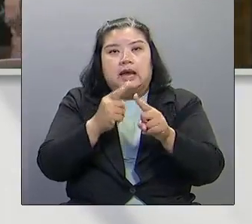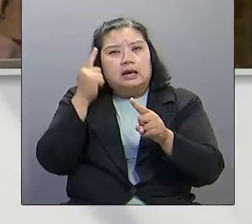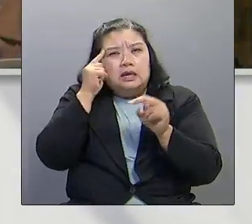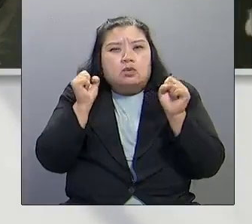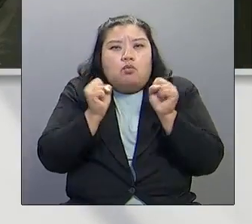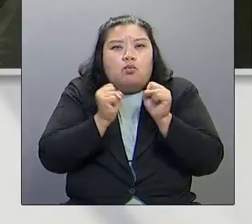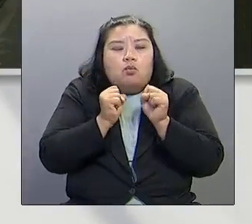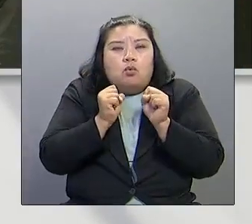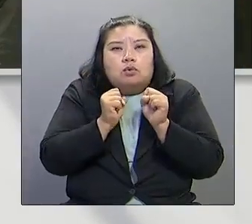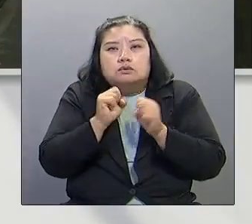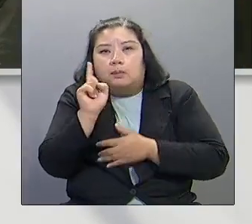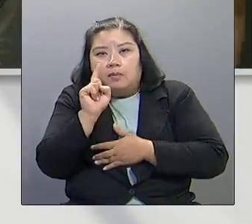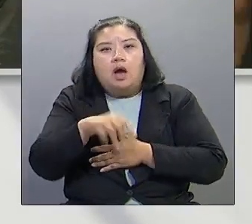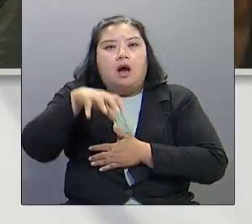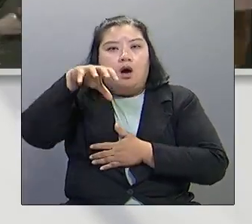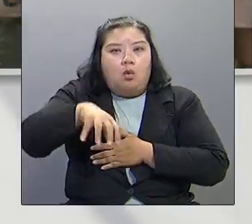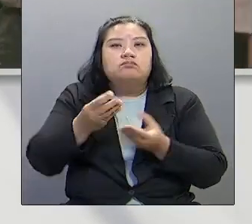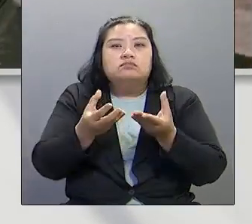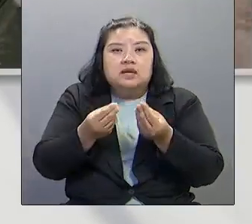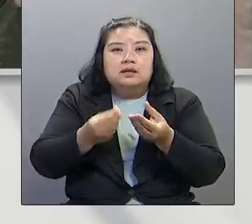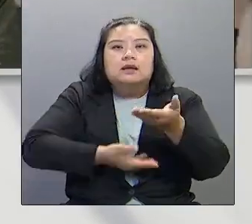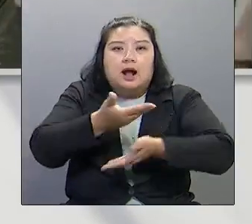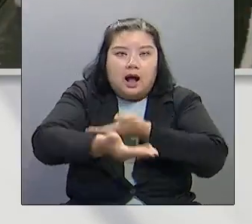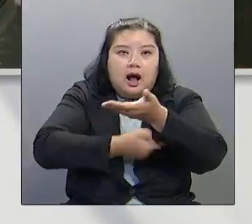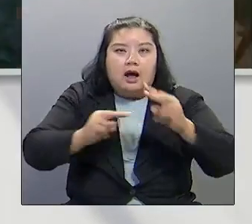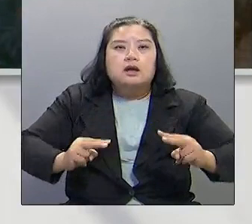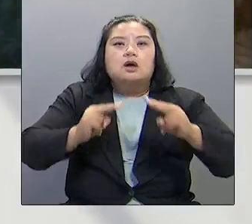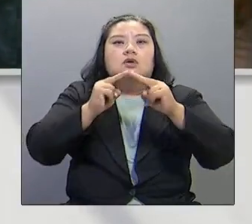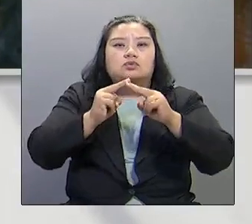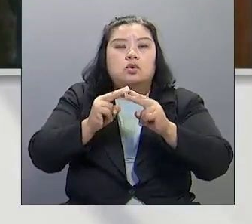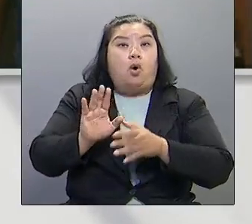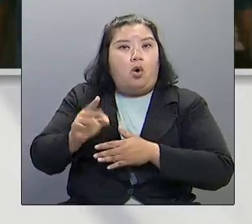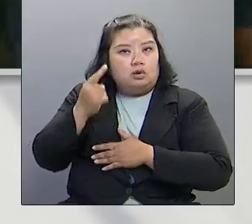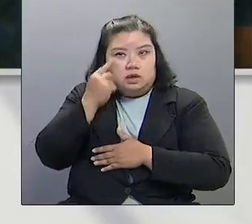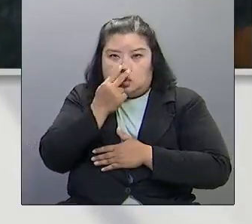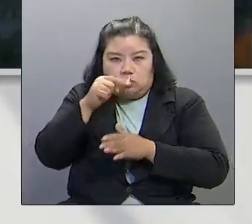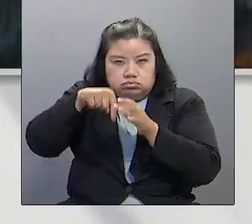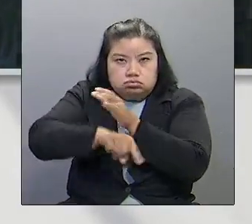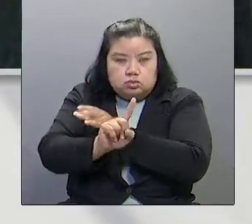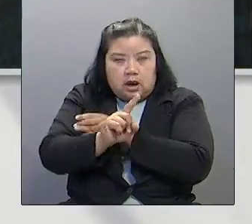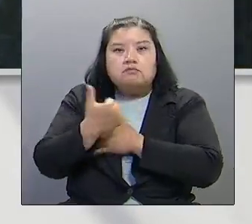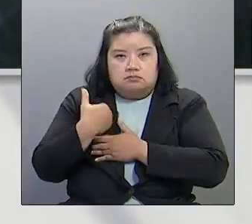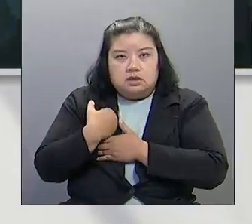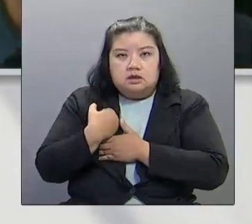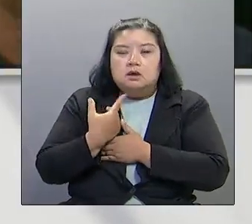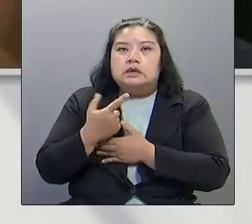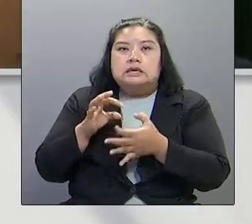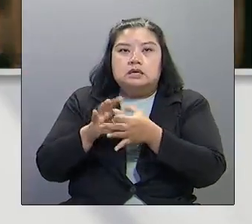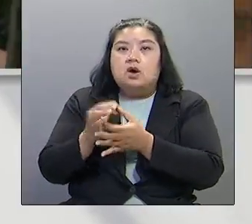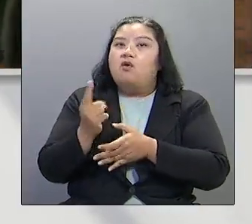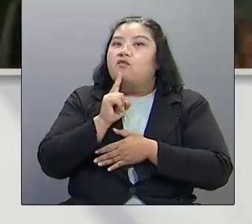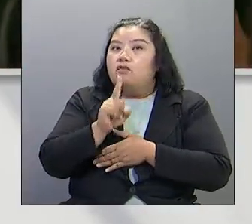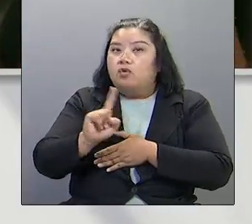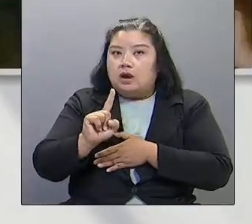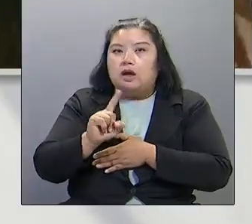ดเจนจนทำให้กรมพัฒนาธุรกิจการค้ากระทรวงพาณิชย์เข้าไปตรวจสอบนั่นก็คือข้อร้องเรียนมาจากผู้ประกอบการย่านเยาวรา